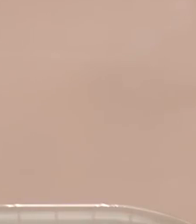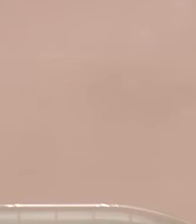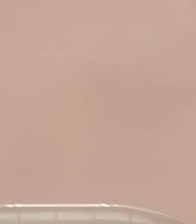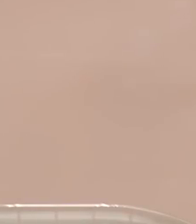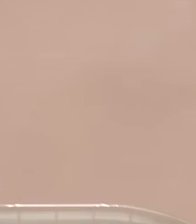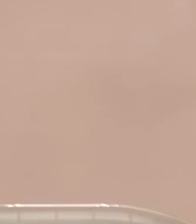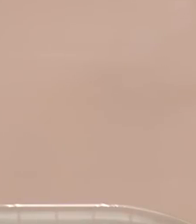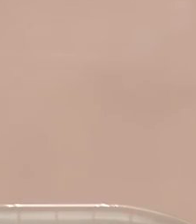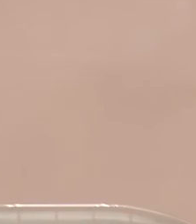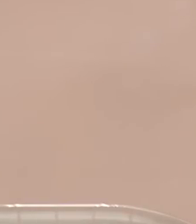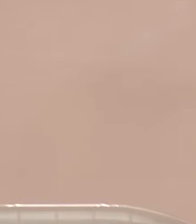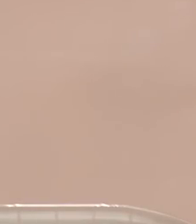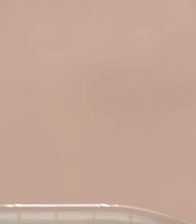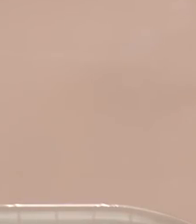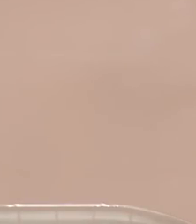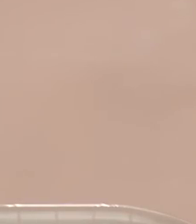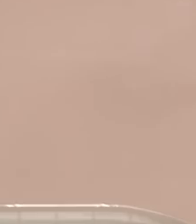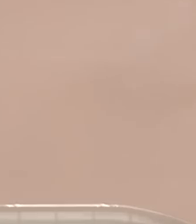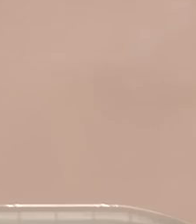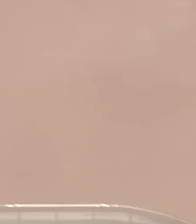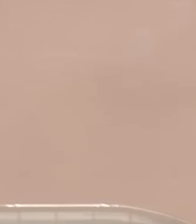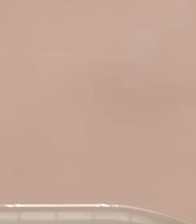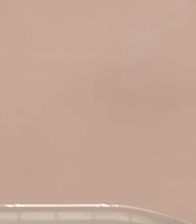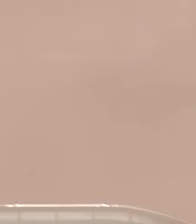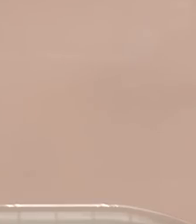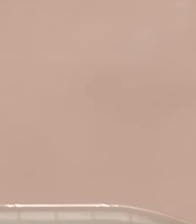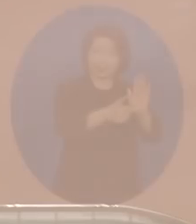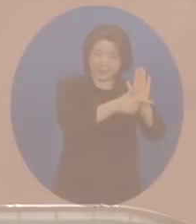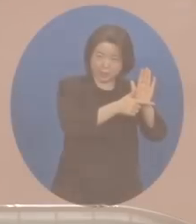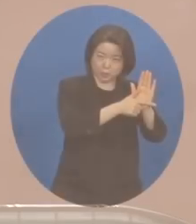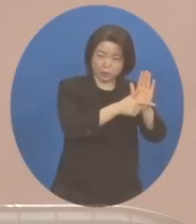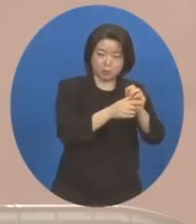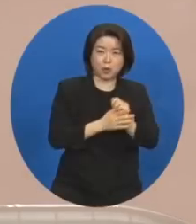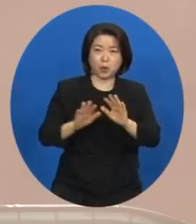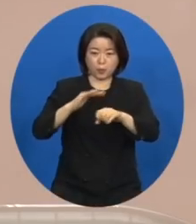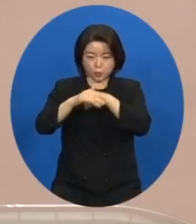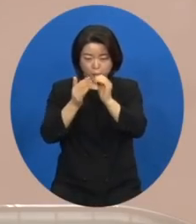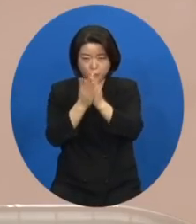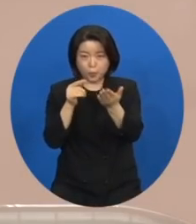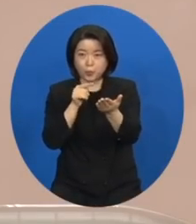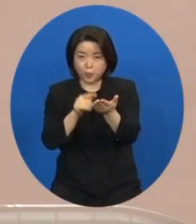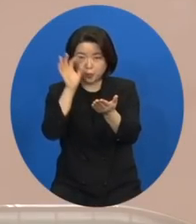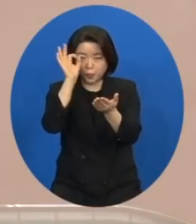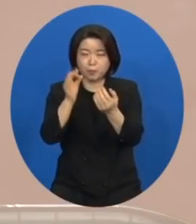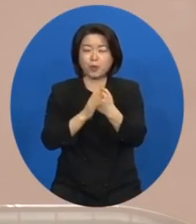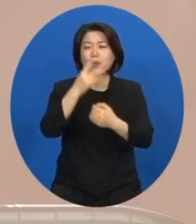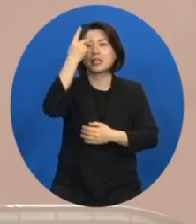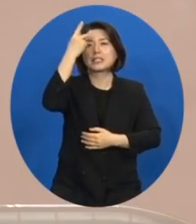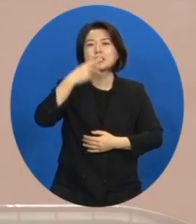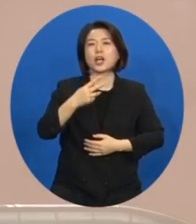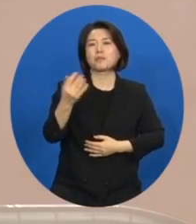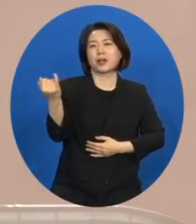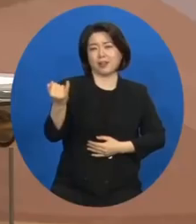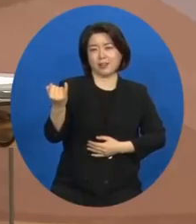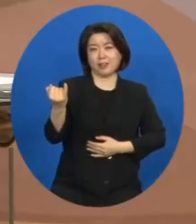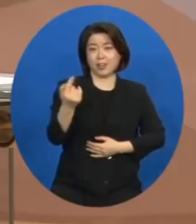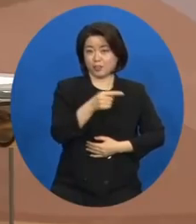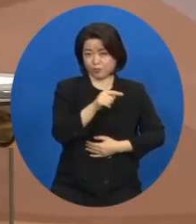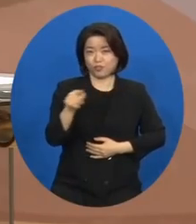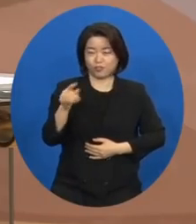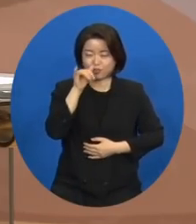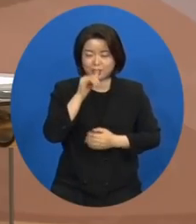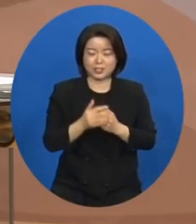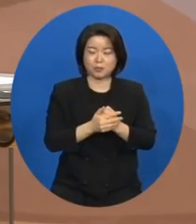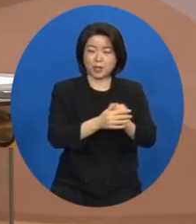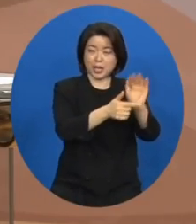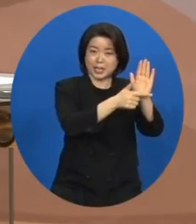만나본 합니다 바로 미고 데모와 오늘 본문의 우리가 보게 될 바로 사마리아 여인이 바로 그런 게 있습니다 미